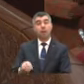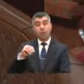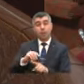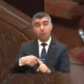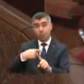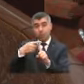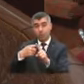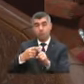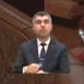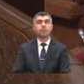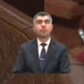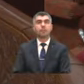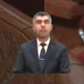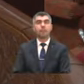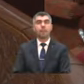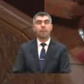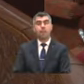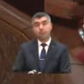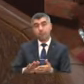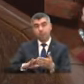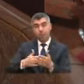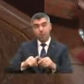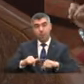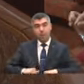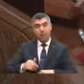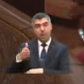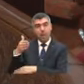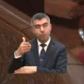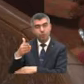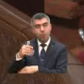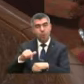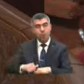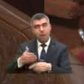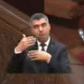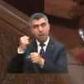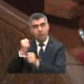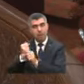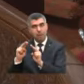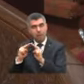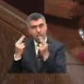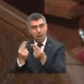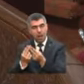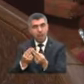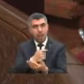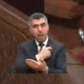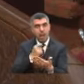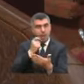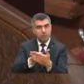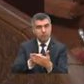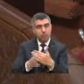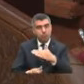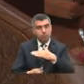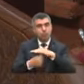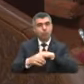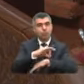مناسبة باش نأكد لكم أن حدثنا على مستوى وزارة الشؤون الخارجية ووزارة المنتدبة والمرفق العدالة النيابة العامة المجلس الأعلى للقضاء